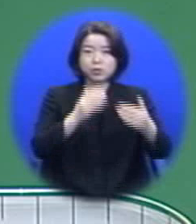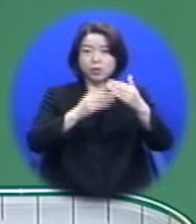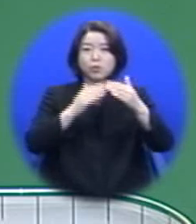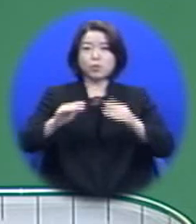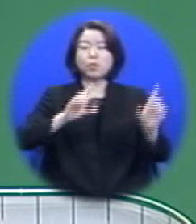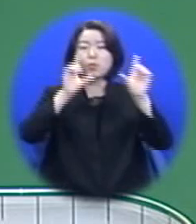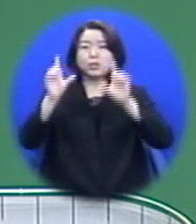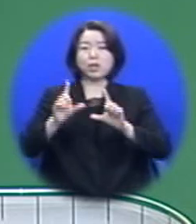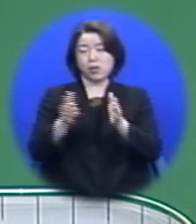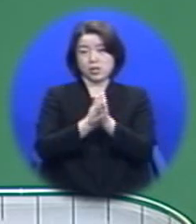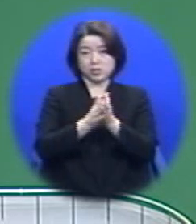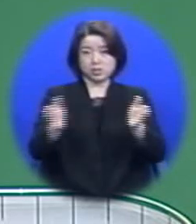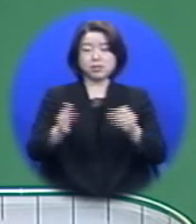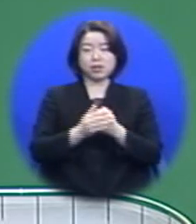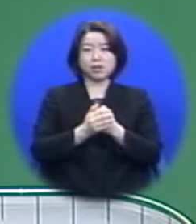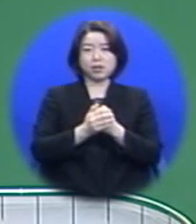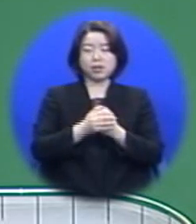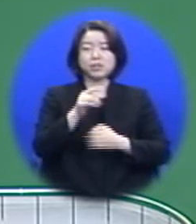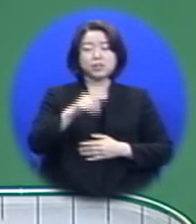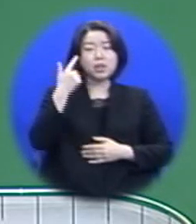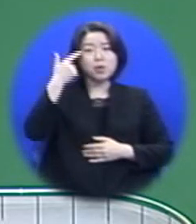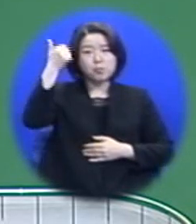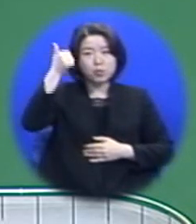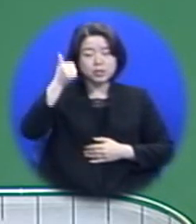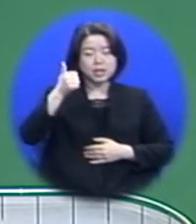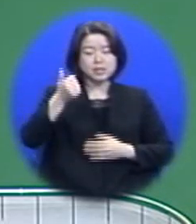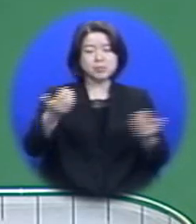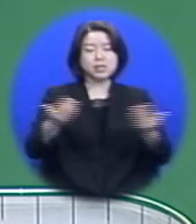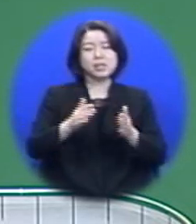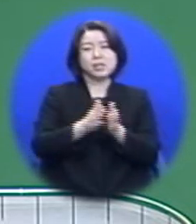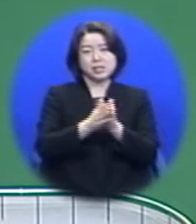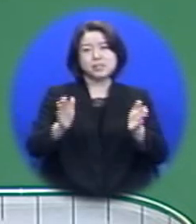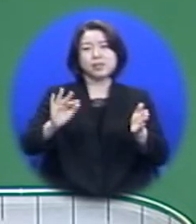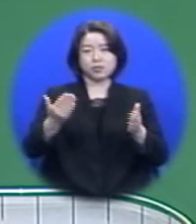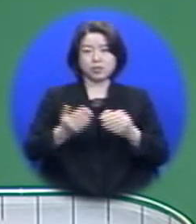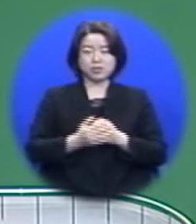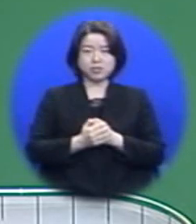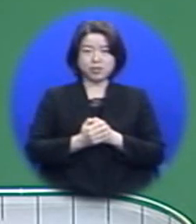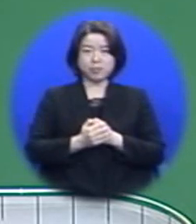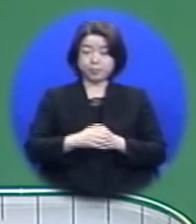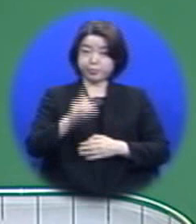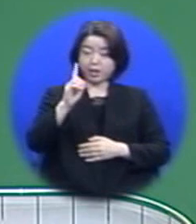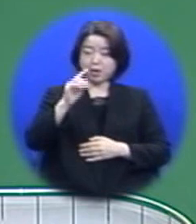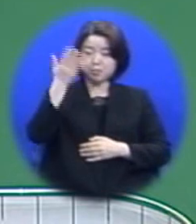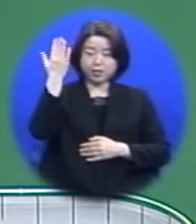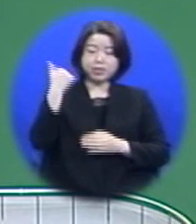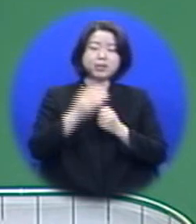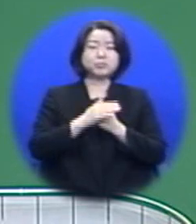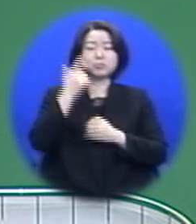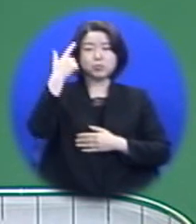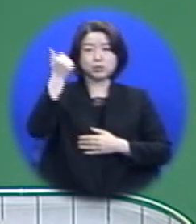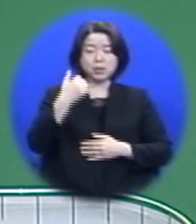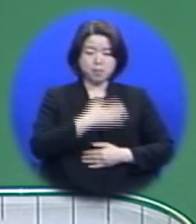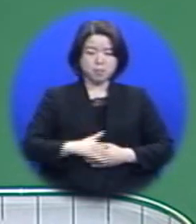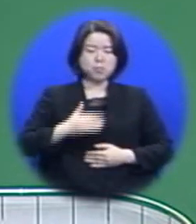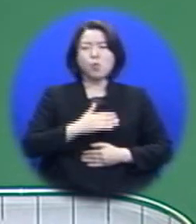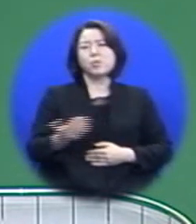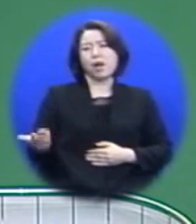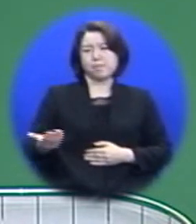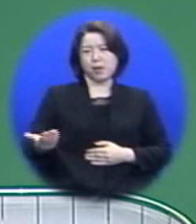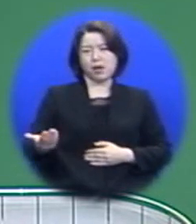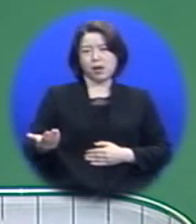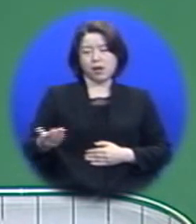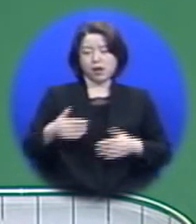시작을 한 것이 목사님의 목회의 시작입니다 한번은 목사님이 너무 몸이 아파서